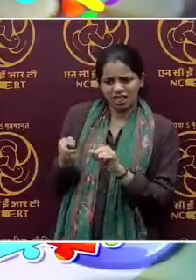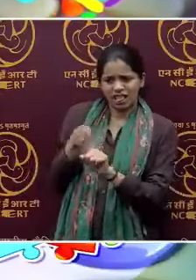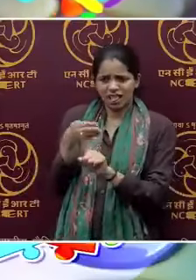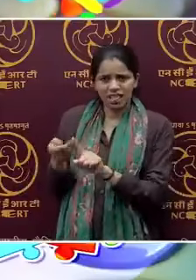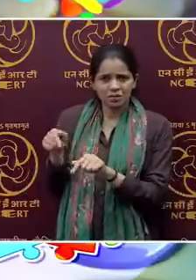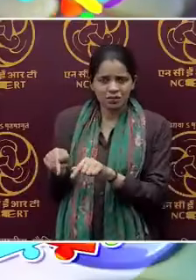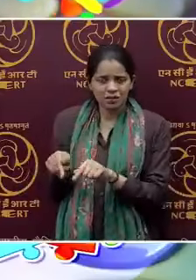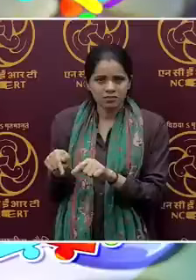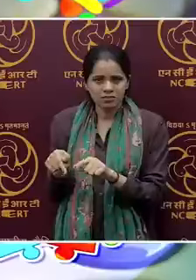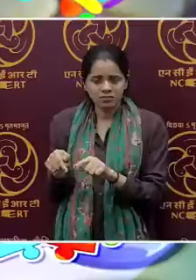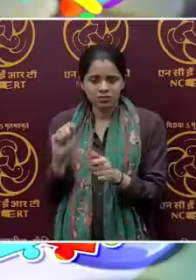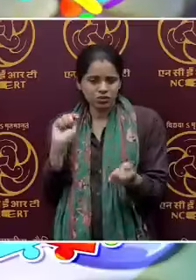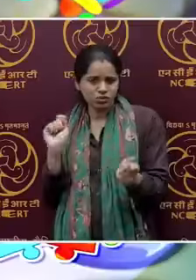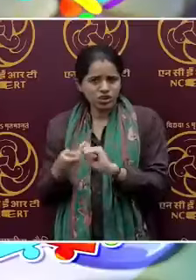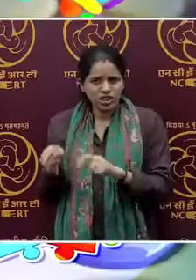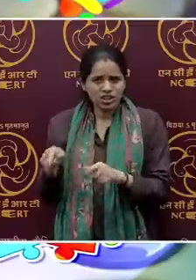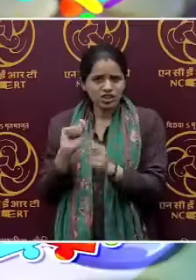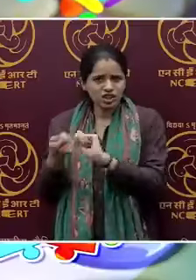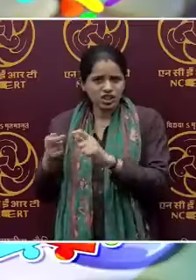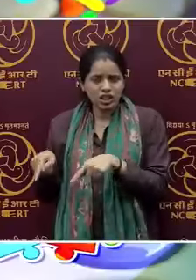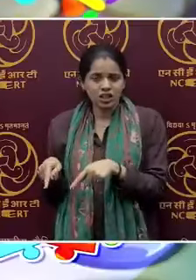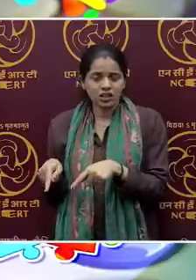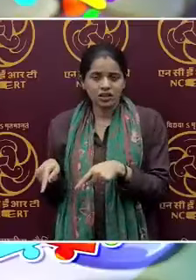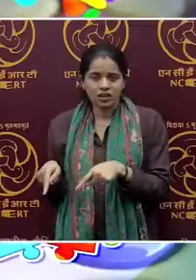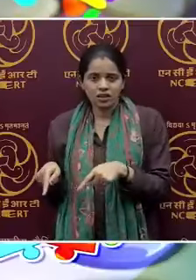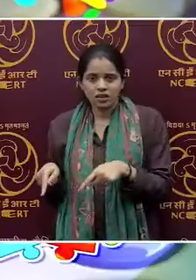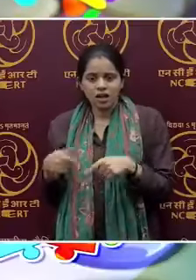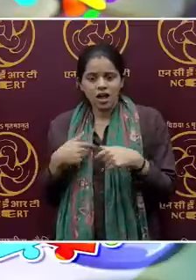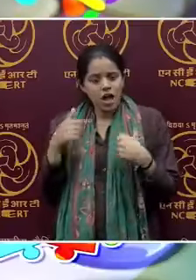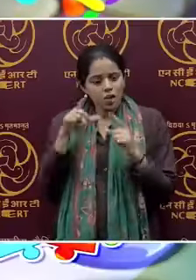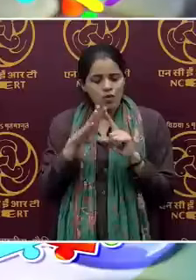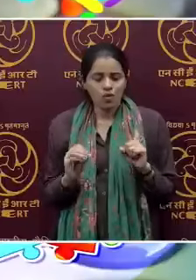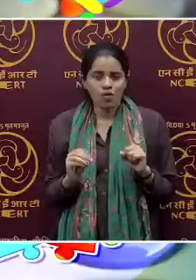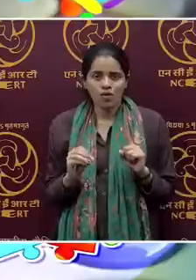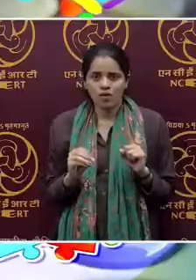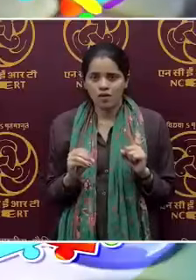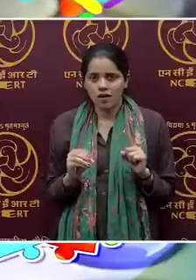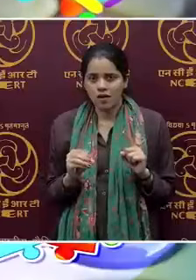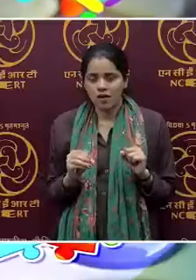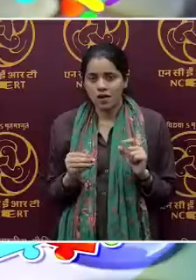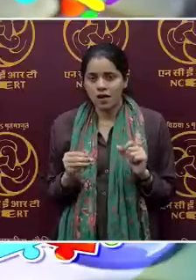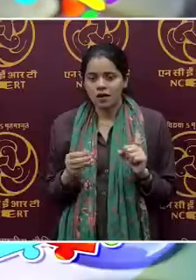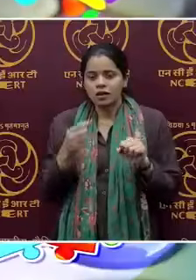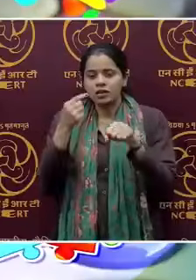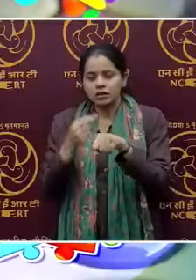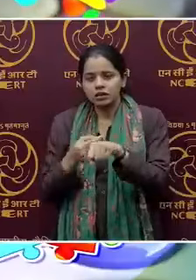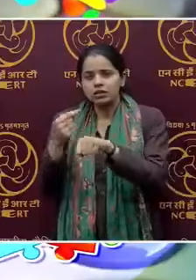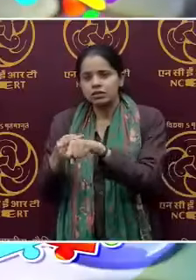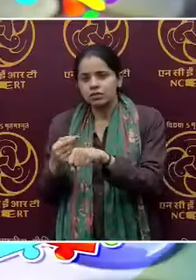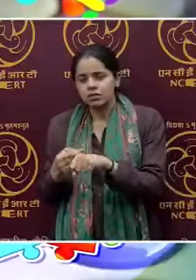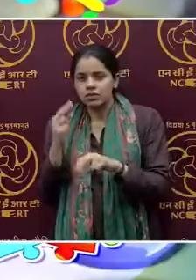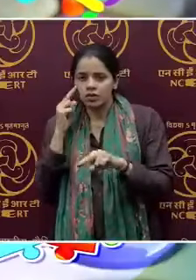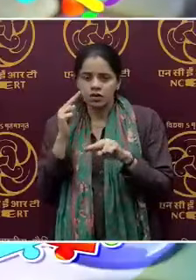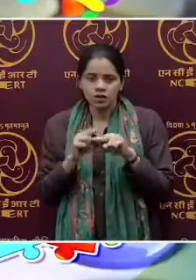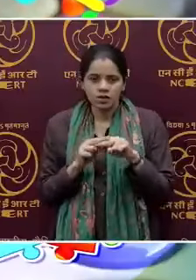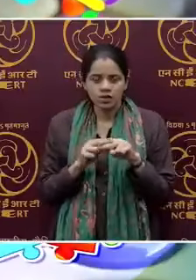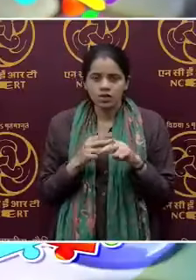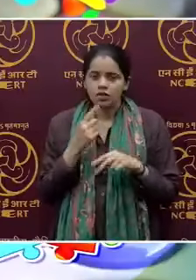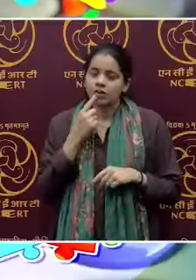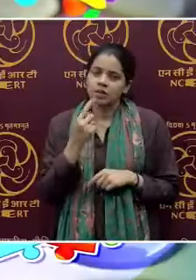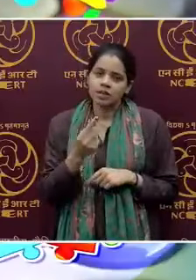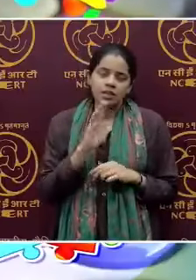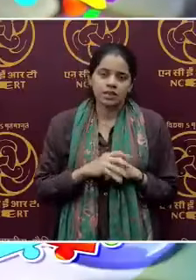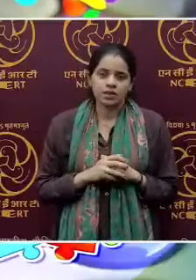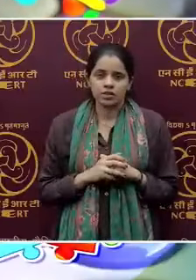नो, दे आर परसिस्टिंग बिकॉज ये तो करना है. यू नो, फॉर इंस्टेंस दे विल डू थिंग्स लाइक, इफ यू हैव सेड